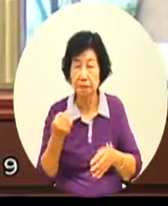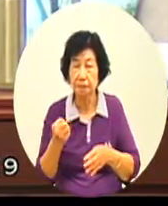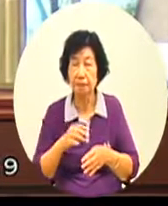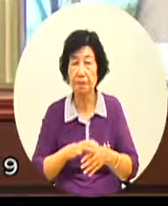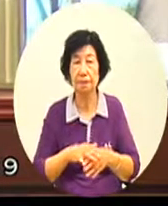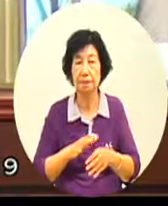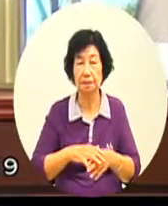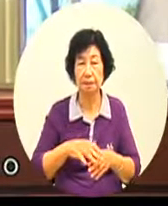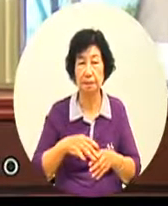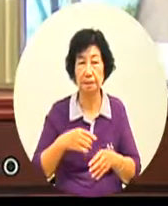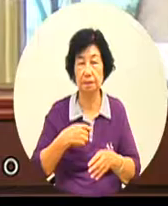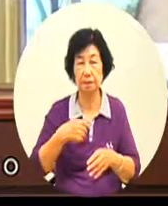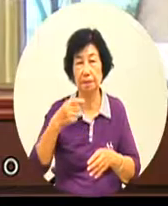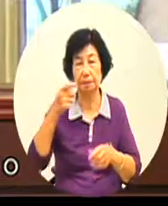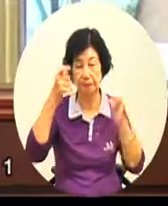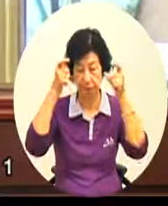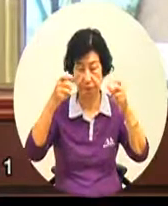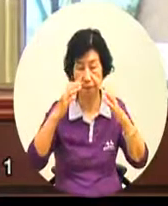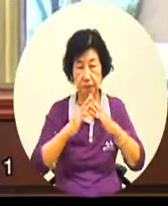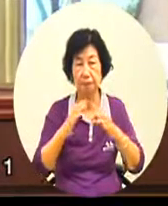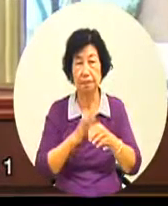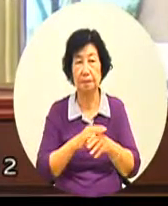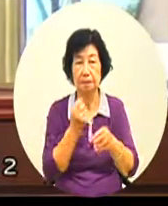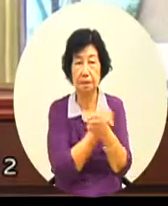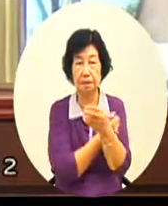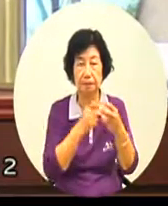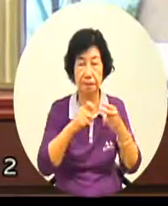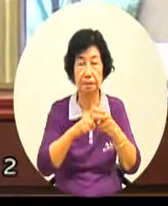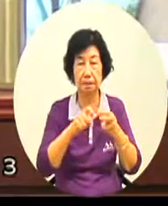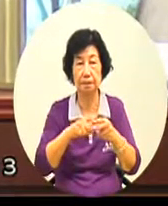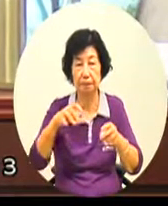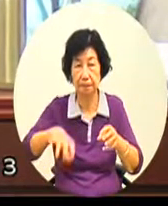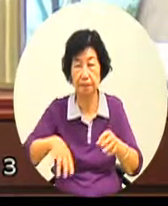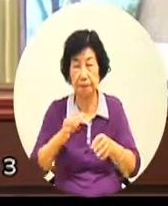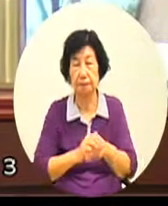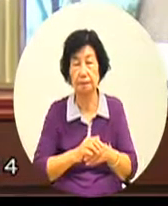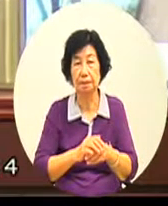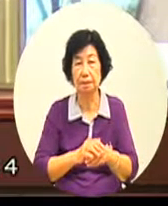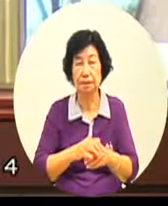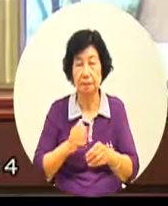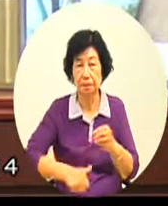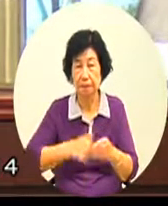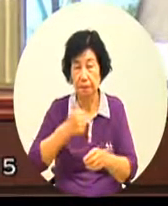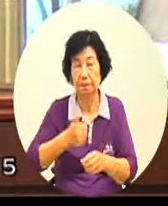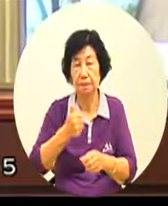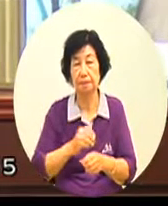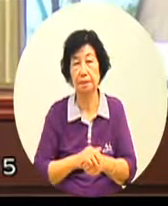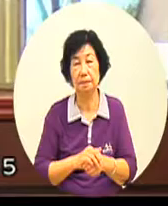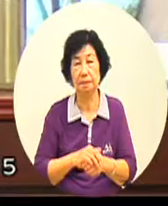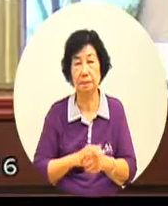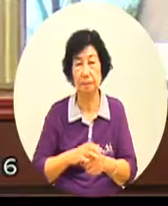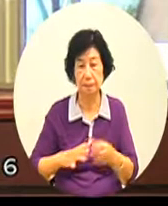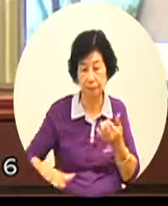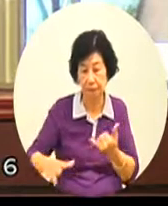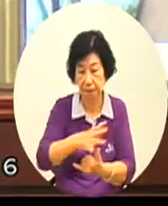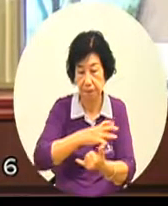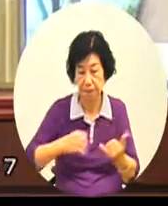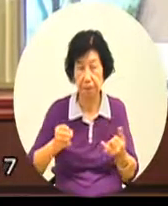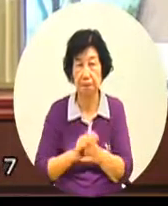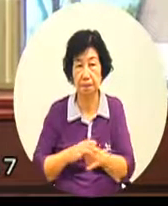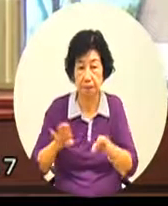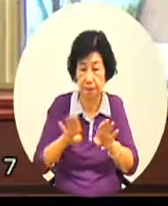政府劳工局，我们在执法的过程当中，我们确实有发现说这个全国假不一致